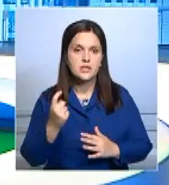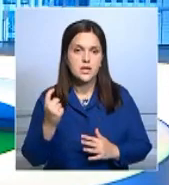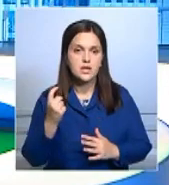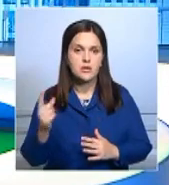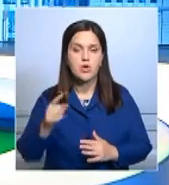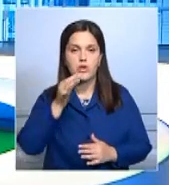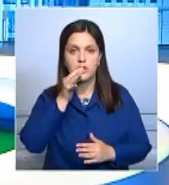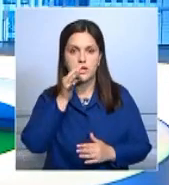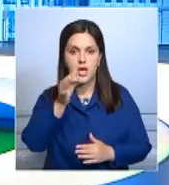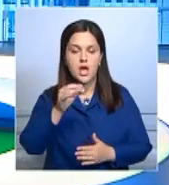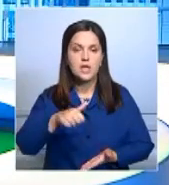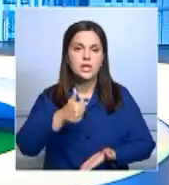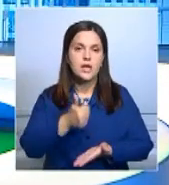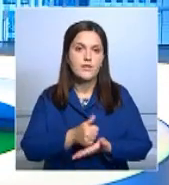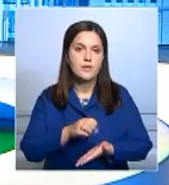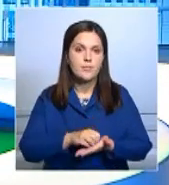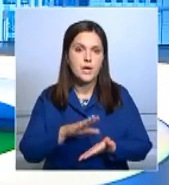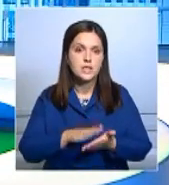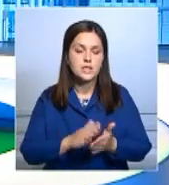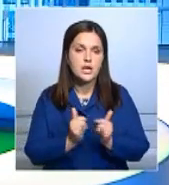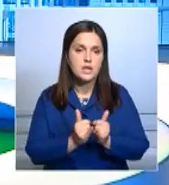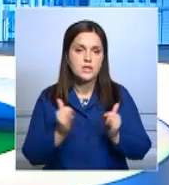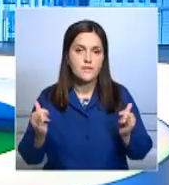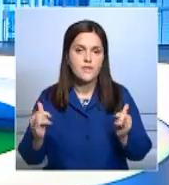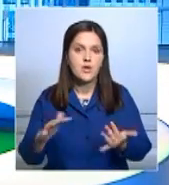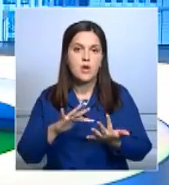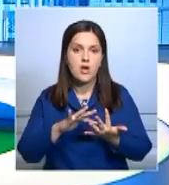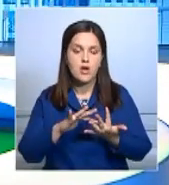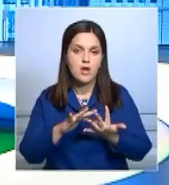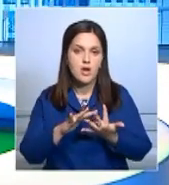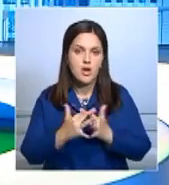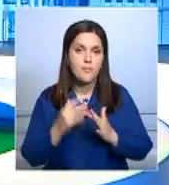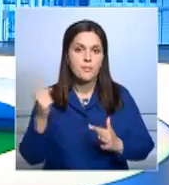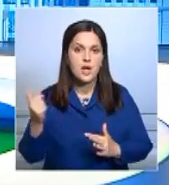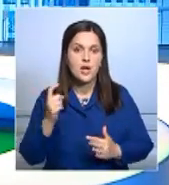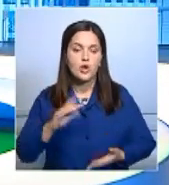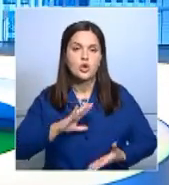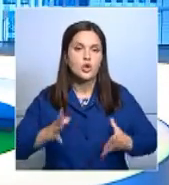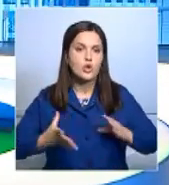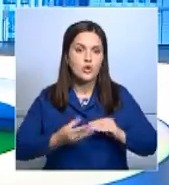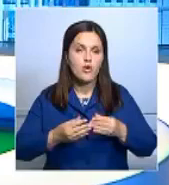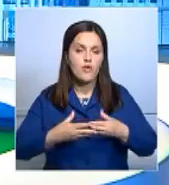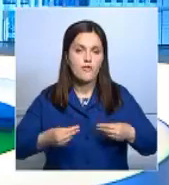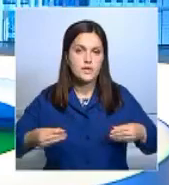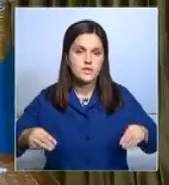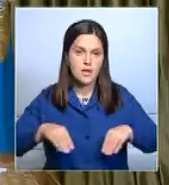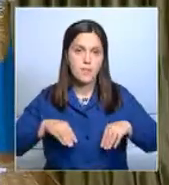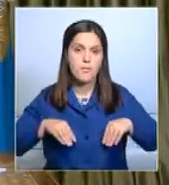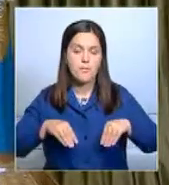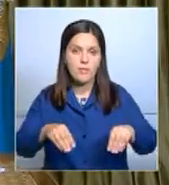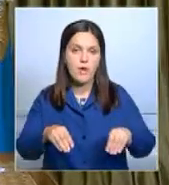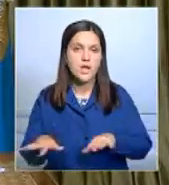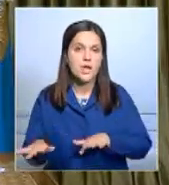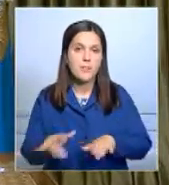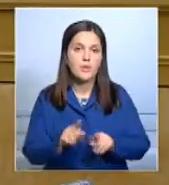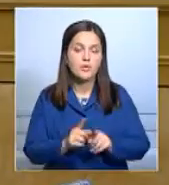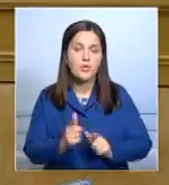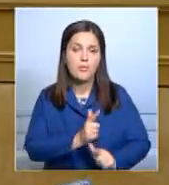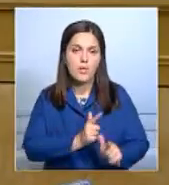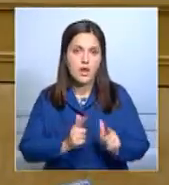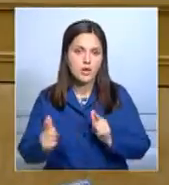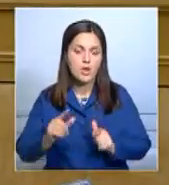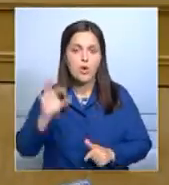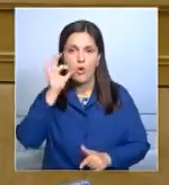сельского хозяйства. Аскар Мырзахметов доложил об основных показателях развития агропромышленного комплекса страны, итогах весенне-полевой